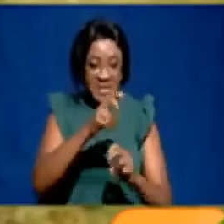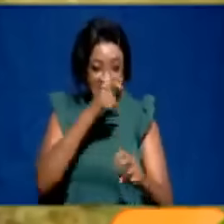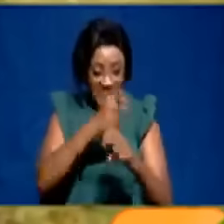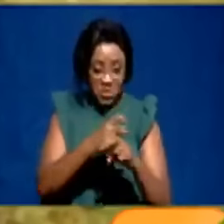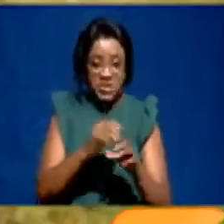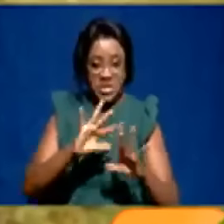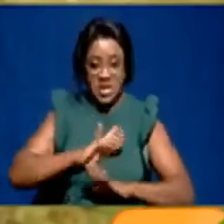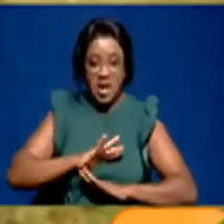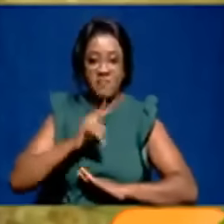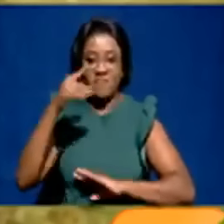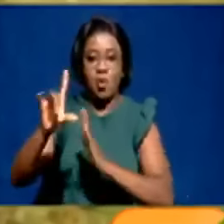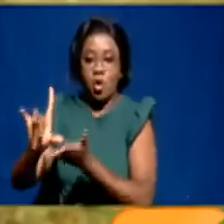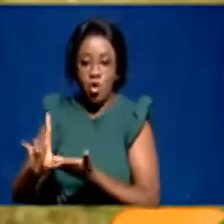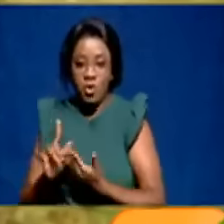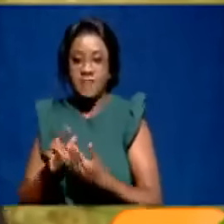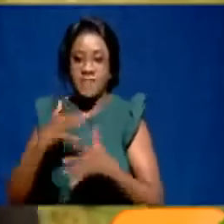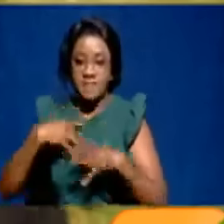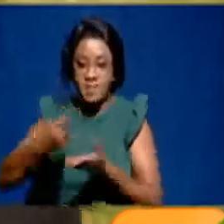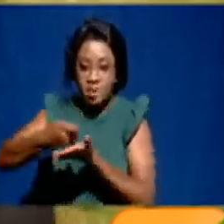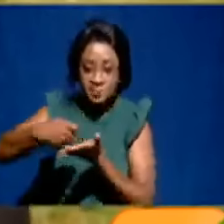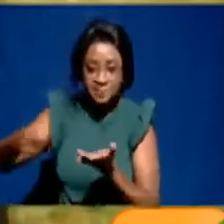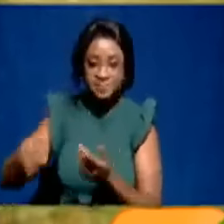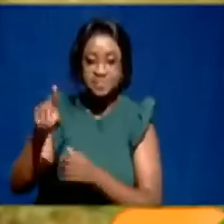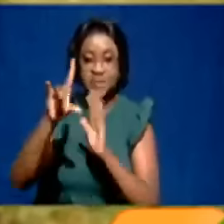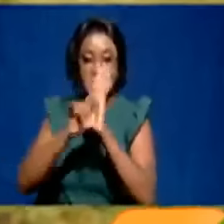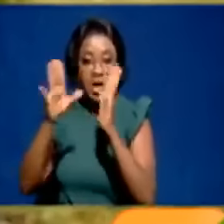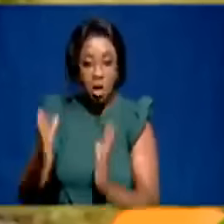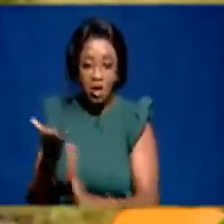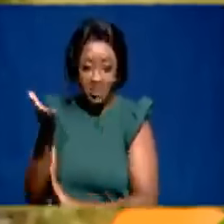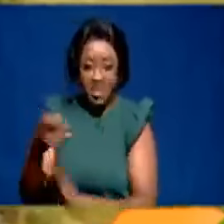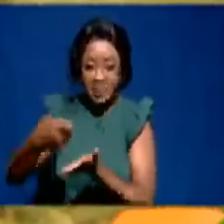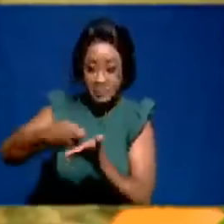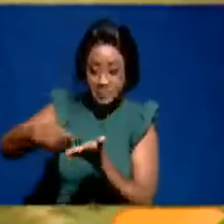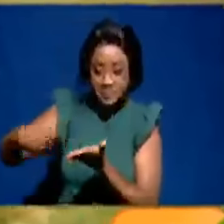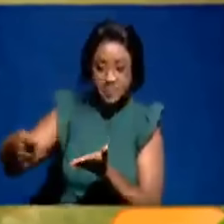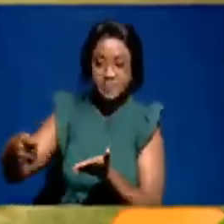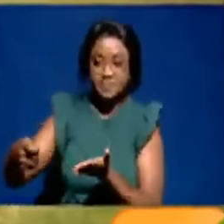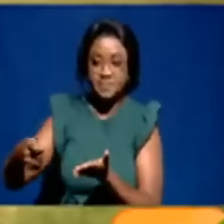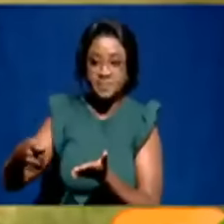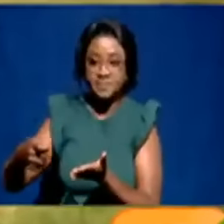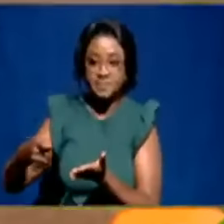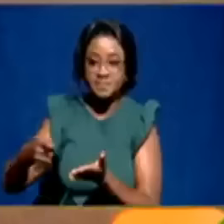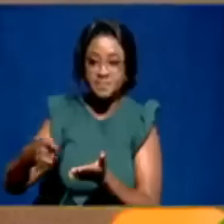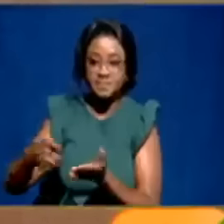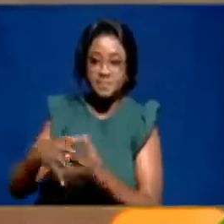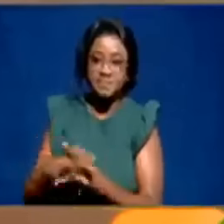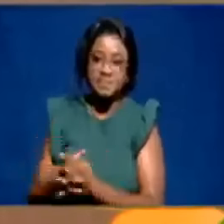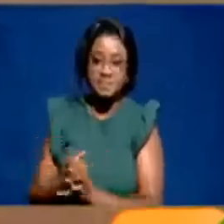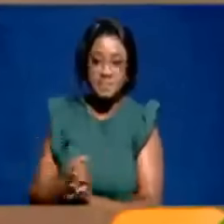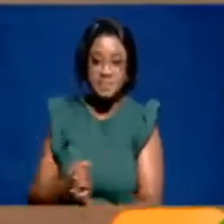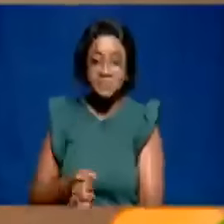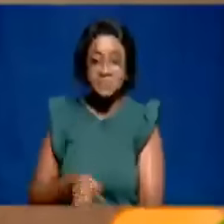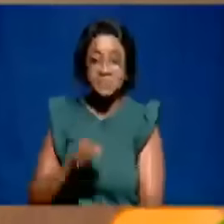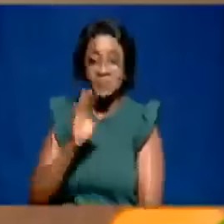isainiwe kwa advocate ya mtei, an advocate company. Matatizo yake